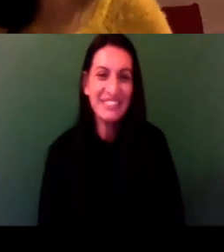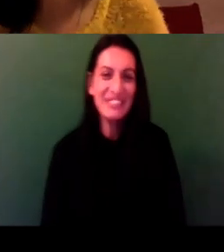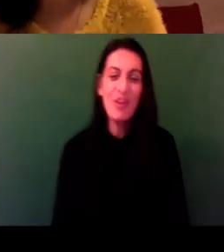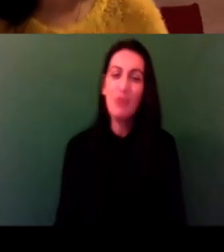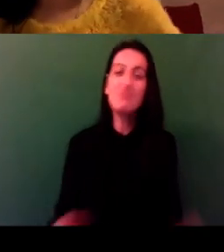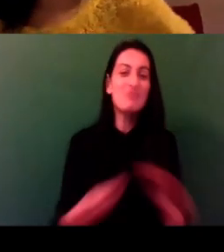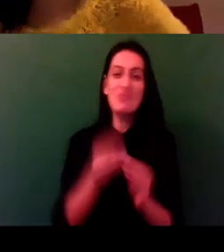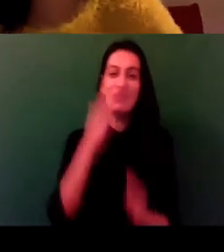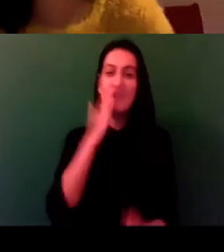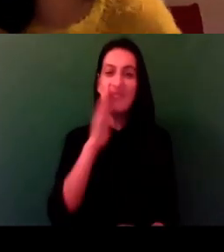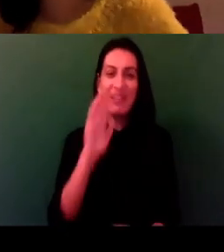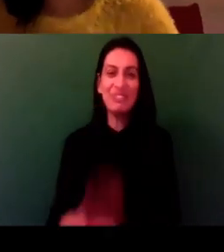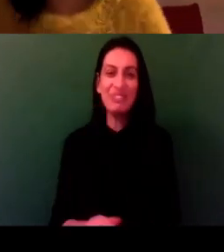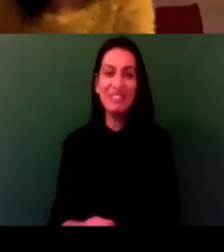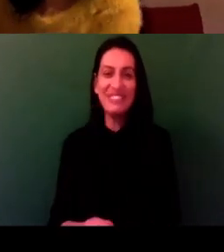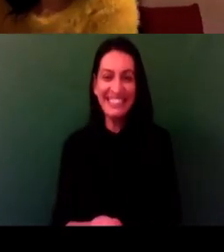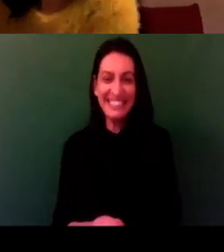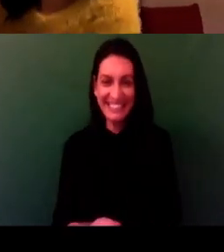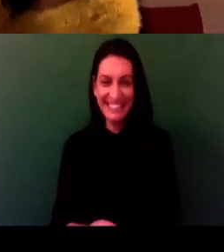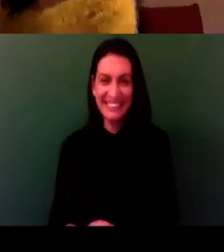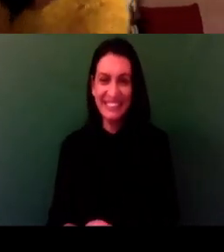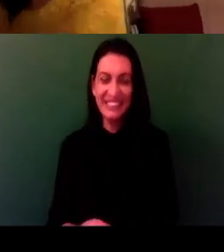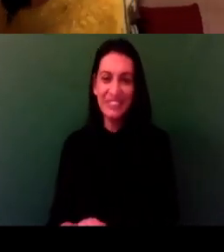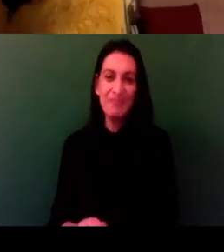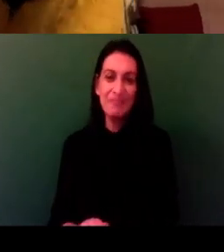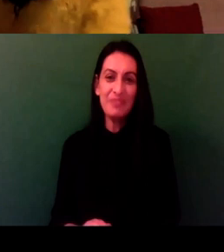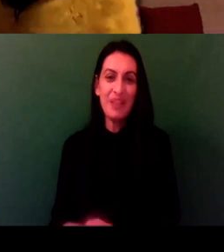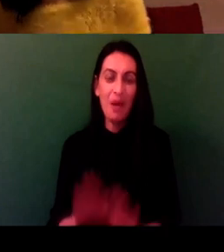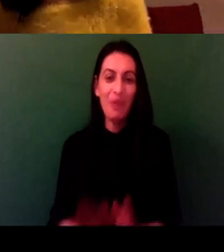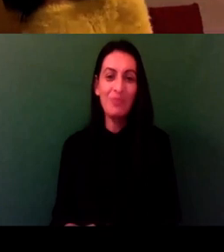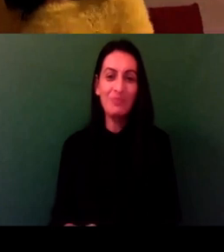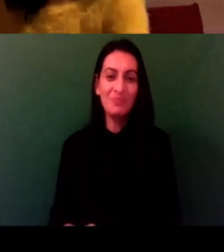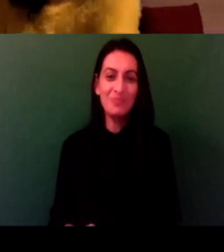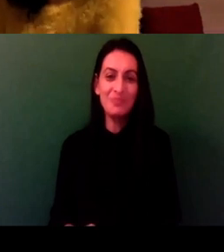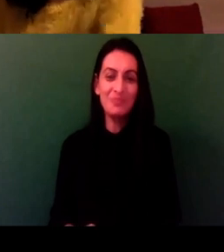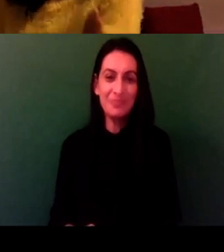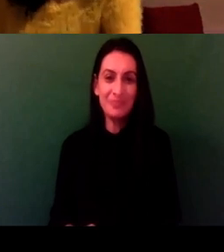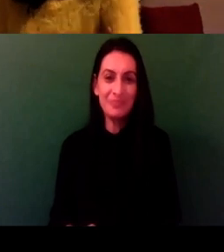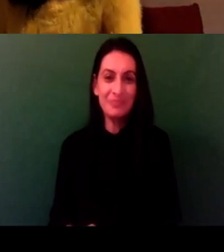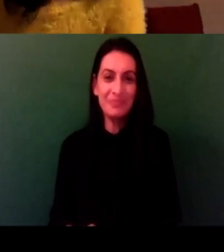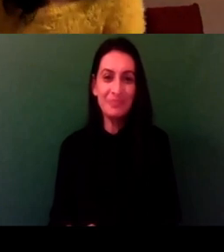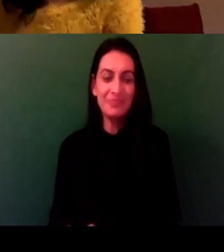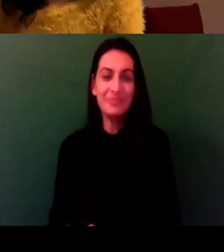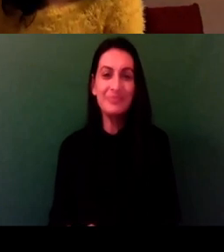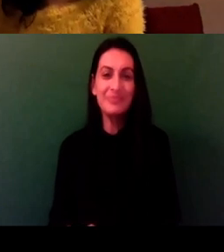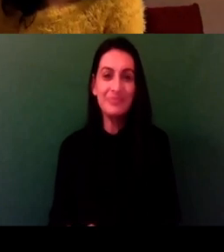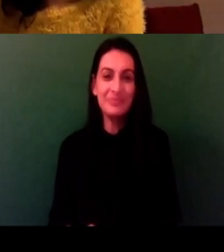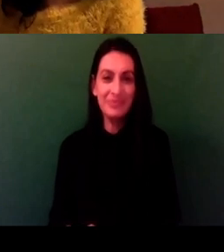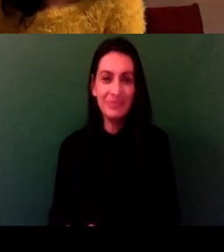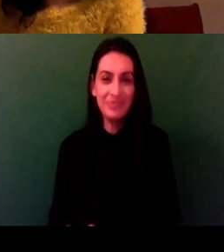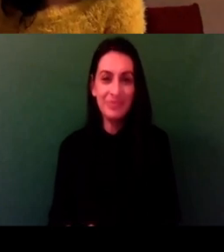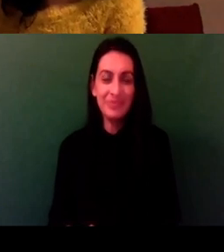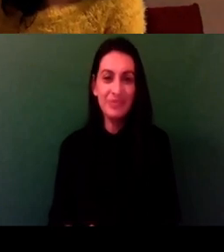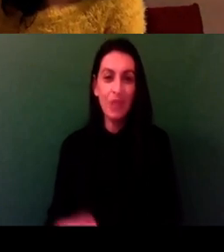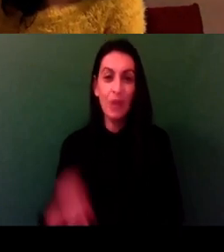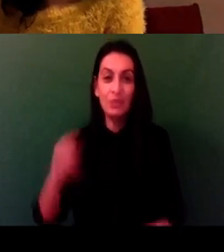çalışmadığım yerden değil soru ama şey olarak da. Hani şeyi söyleyeceğim bir kere yani bu kadar mimarın